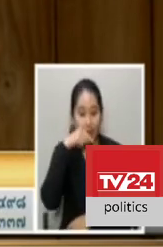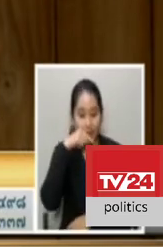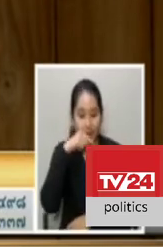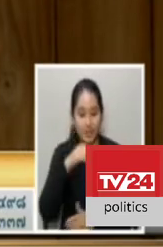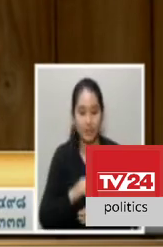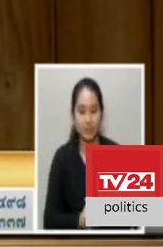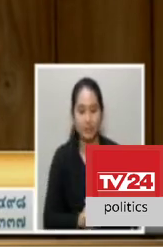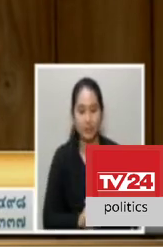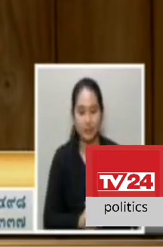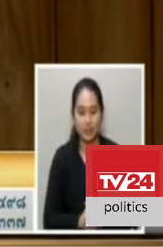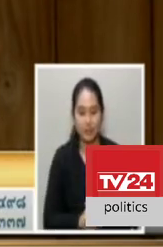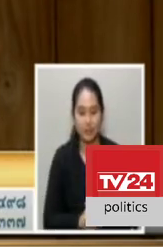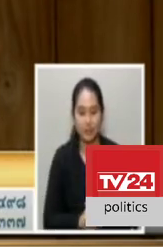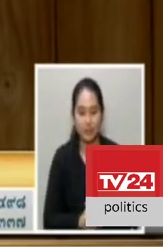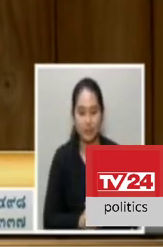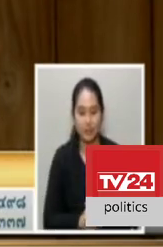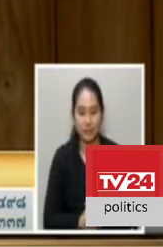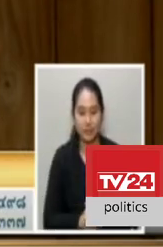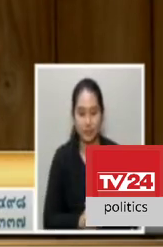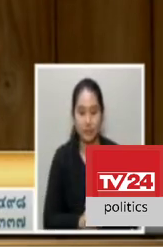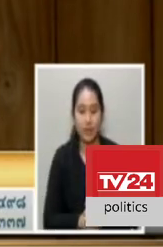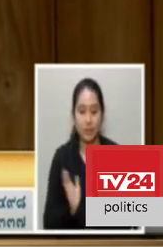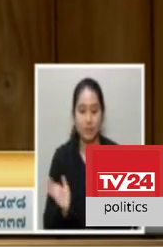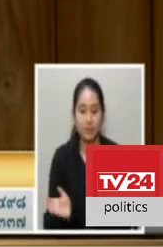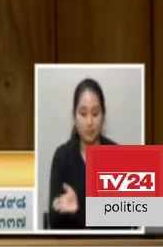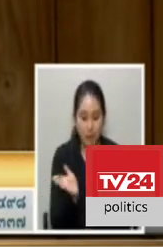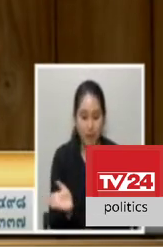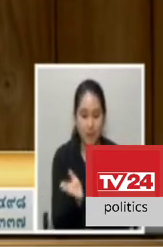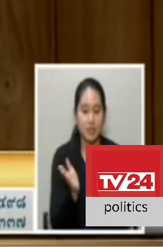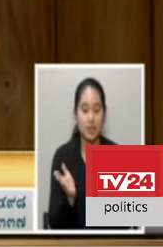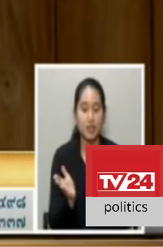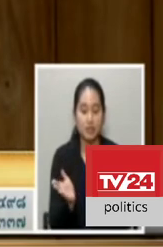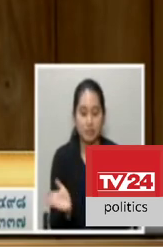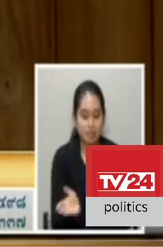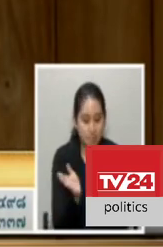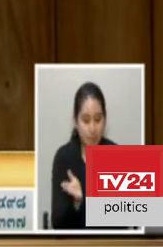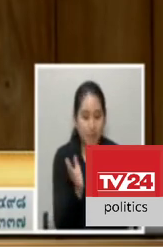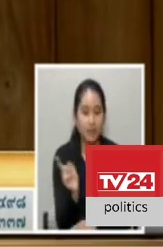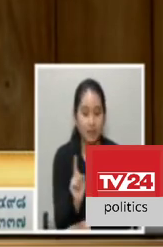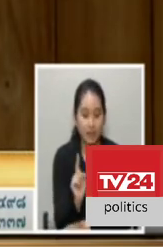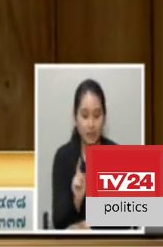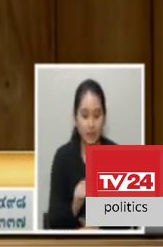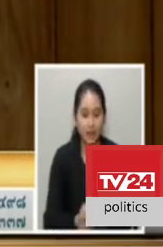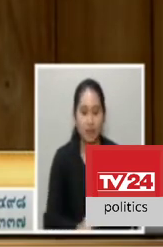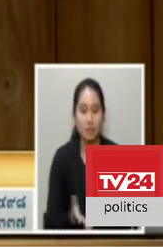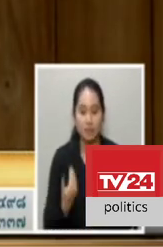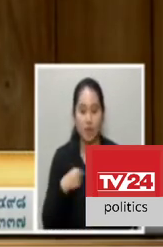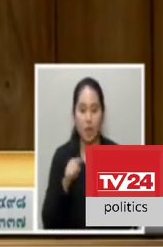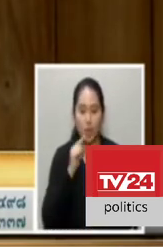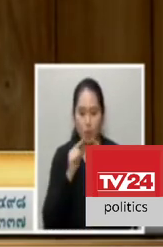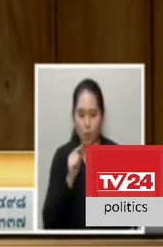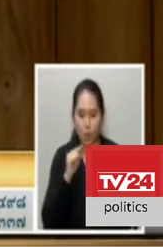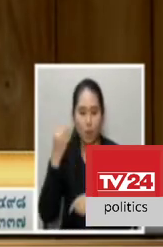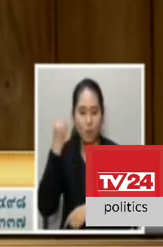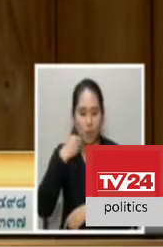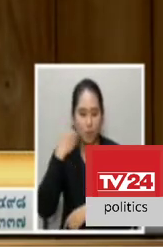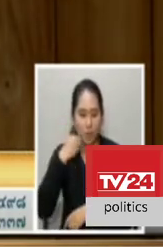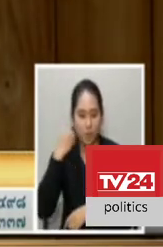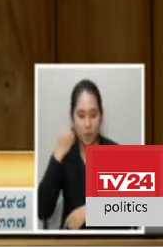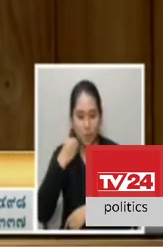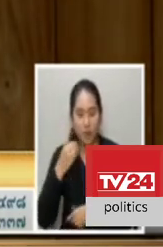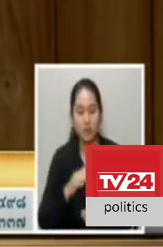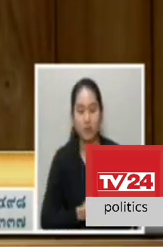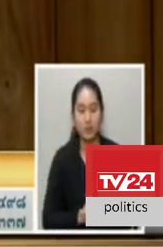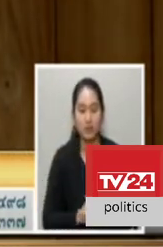ฐานะแชร์เนี่ยก็ได้ผลักดันเรื่องนี้ที่ว่าผลักดันก็คือได้คุยกับท่านโมดีหลายรอบนะฮะจนกระทั่งท่านโมดี